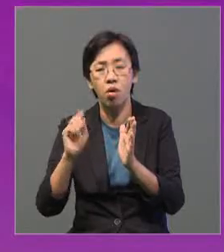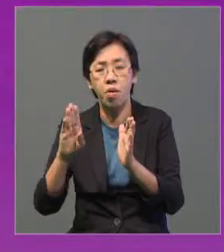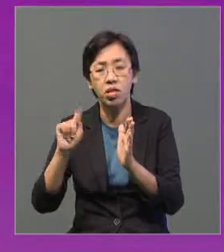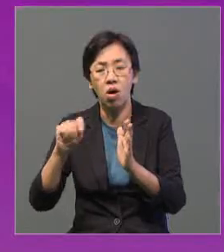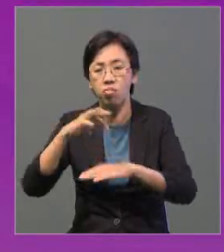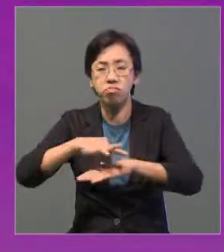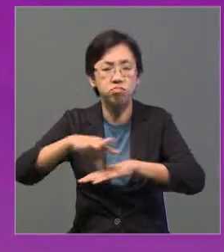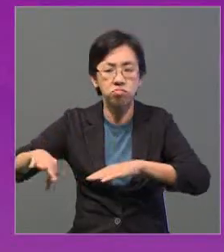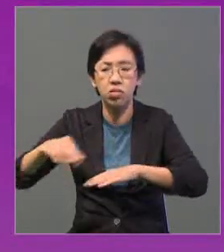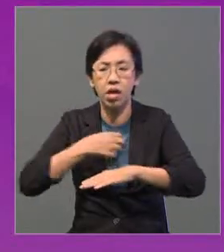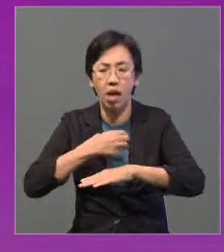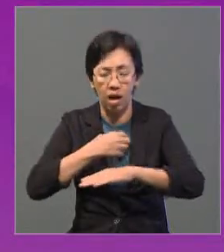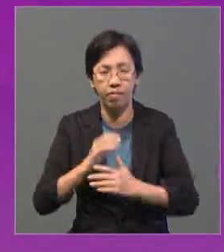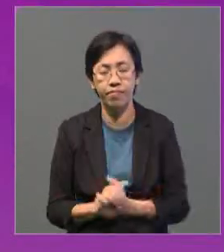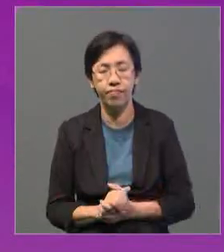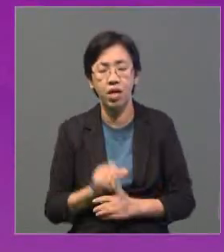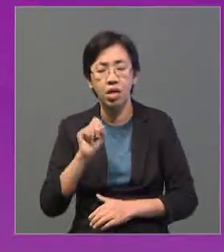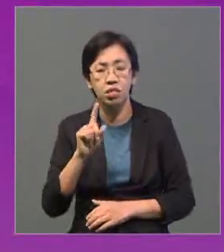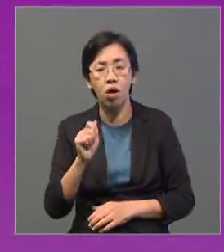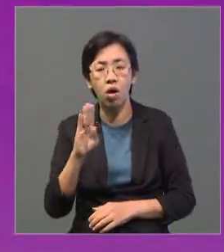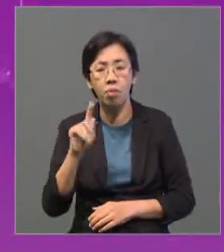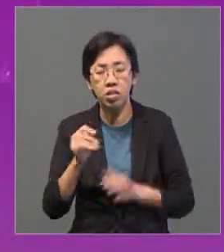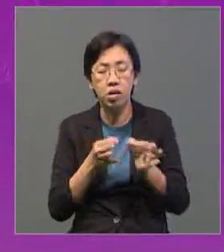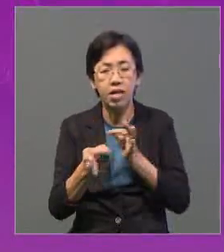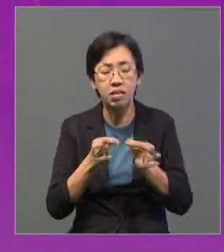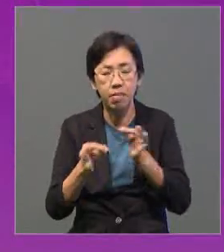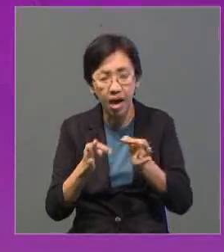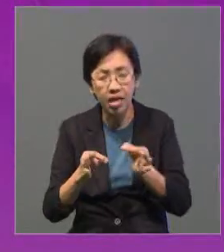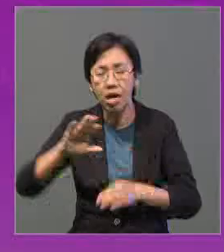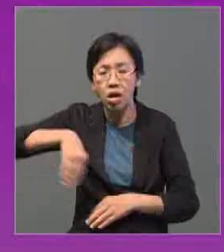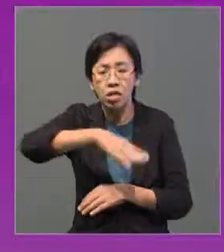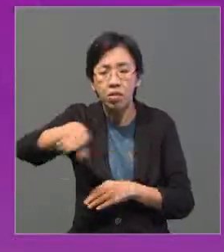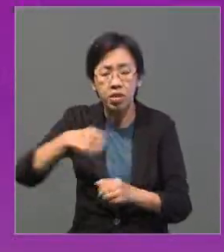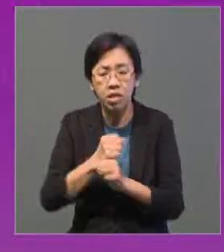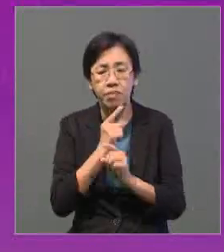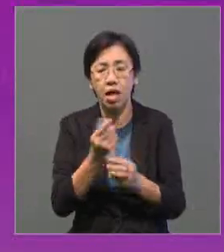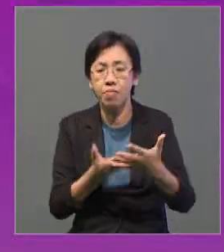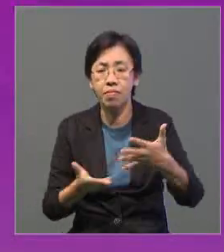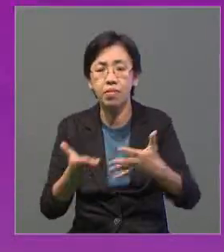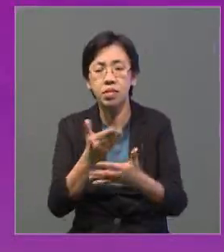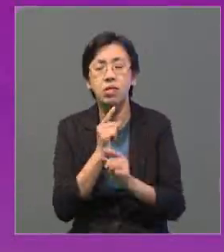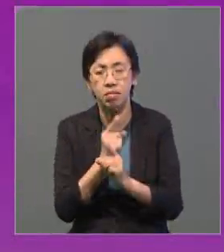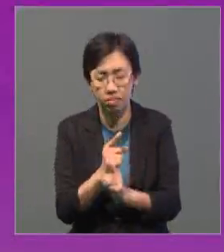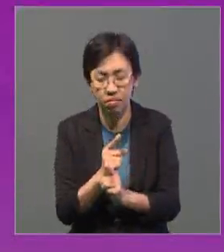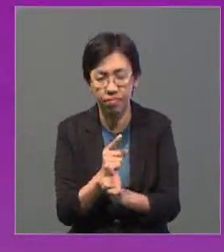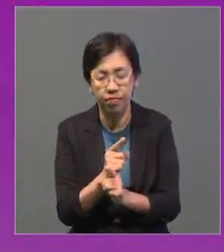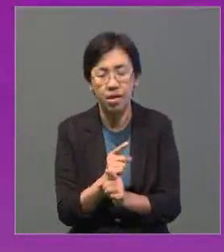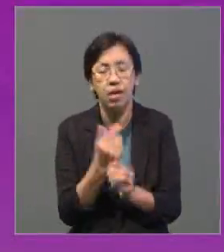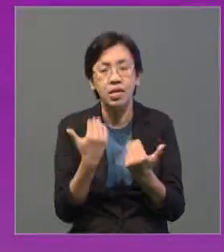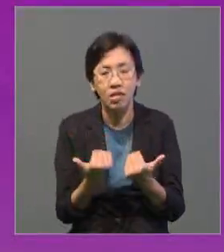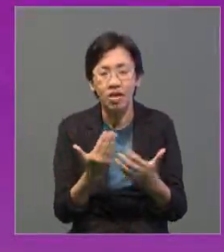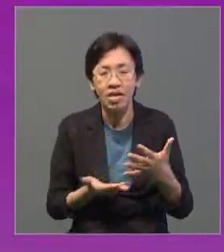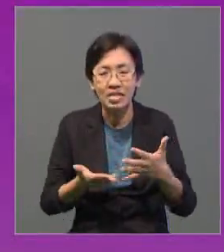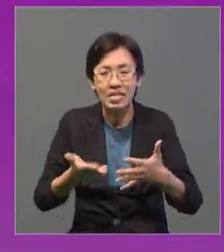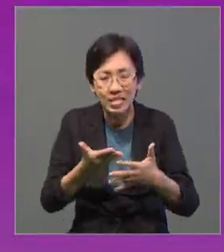ขณะที่ทางส.อบตเองก็มีการออกหนังสือชี้แจงยืนยันนะครับว่าทุกอย่างเป็นไปตามขั้นตอนโดยขณะนี้นะครับเรื่อง